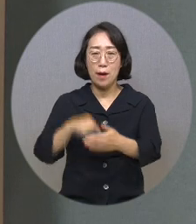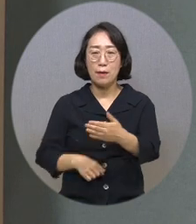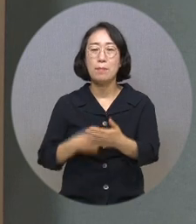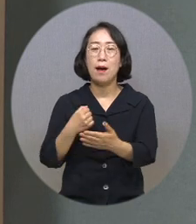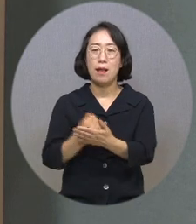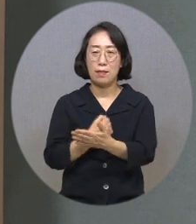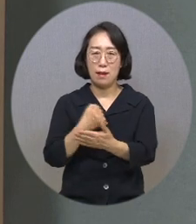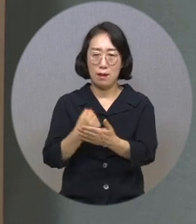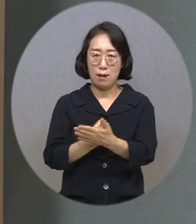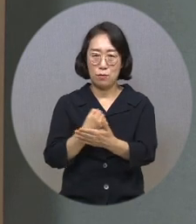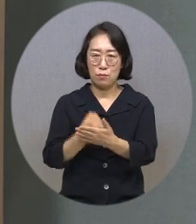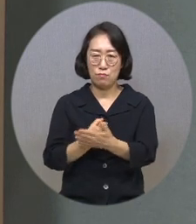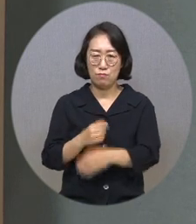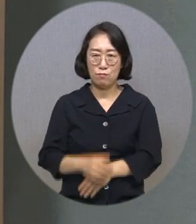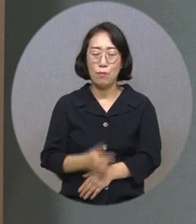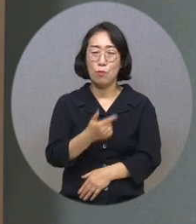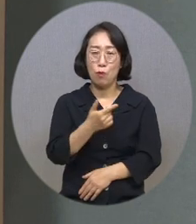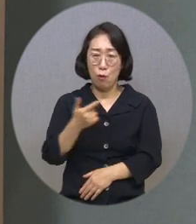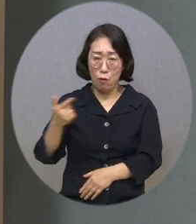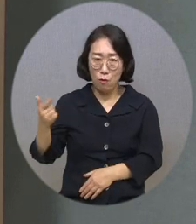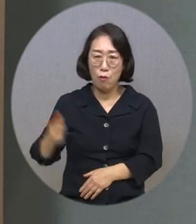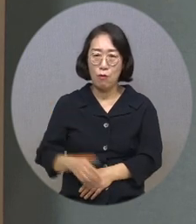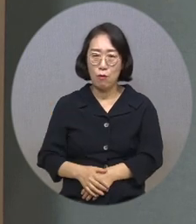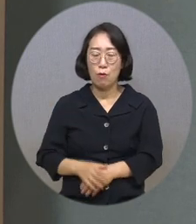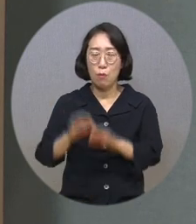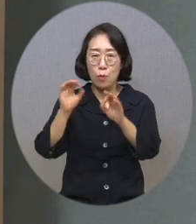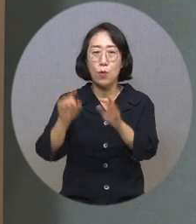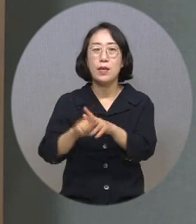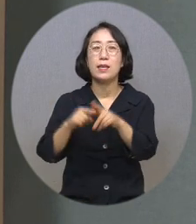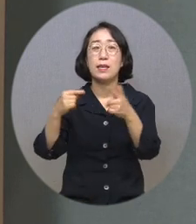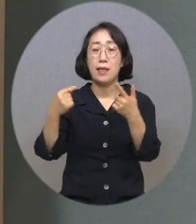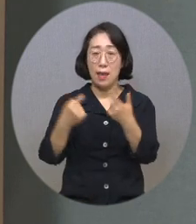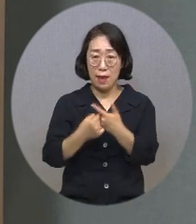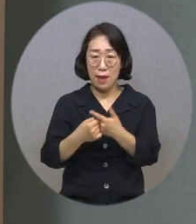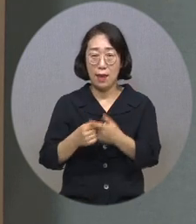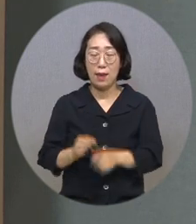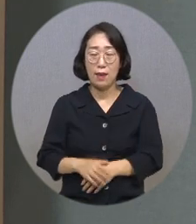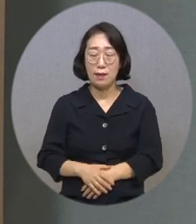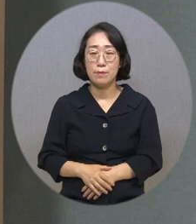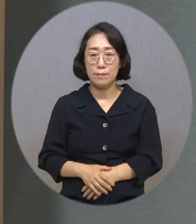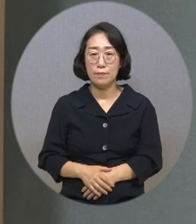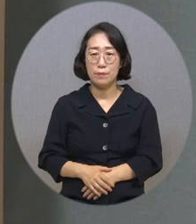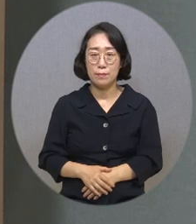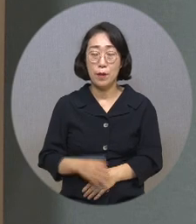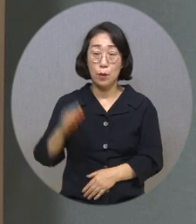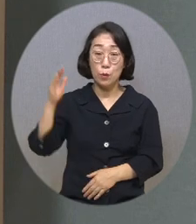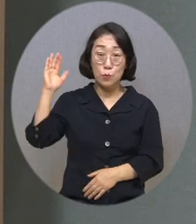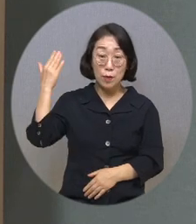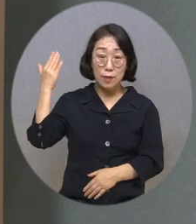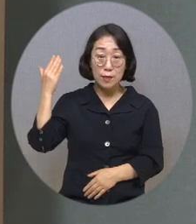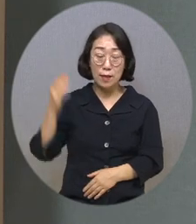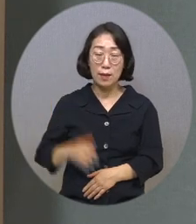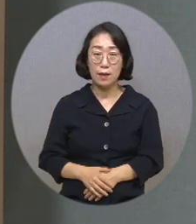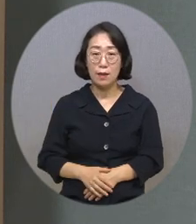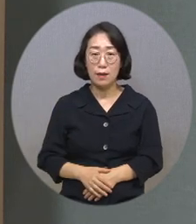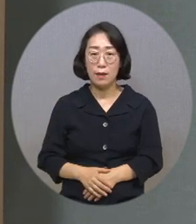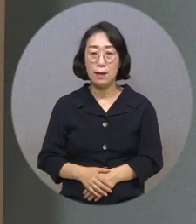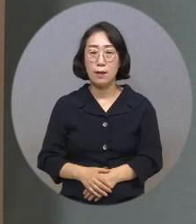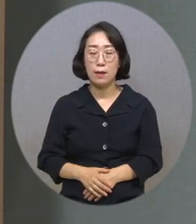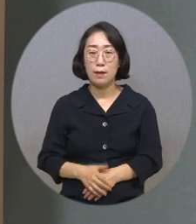안타까움에 대한 그 말씀은 100번 이해를 합니다. 요즘에 얼마 전에